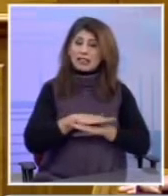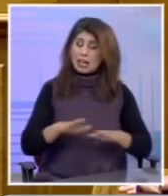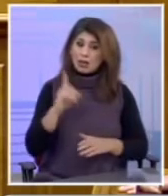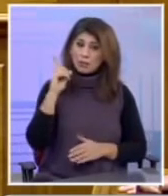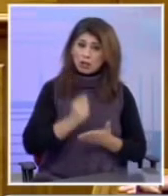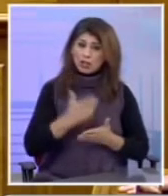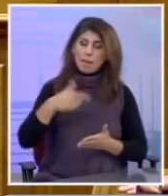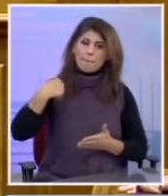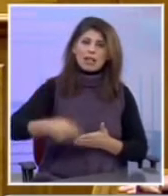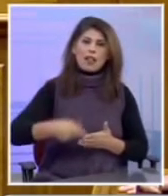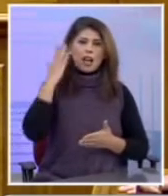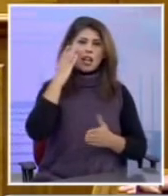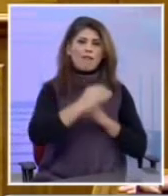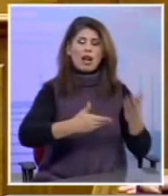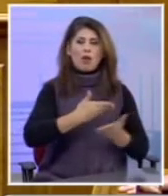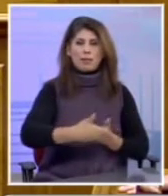να γίνει ανακεφαλοποίηση.